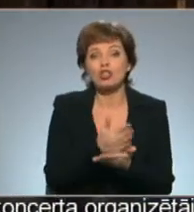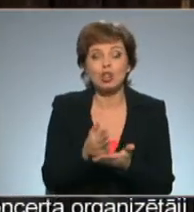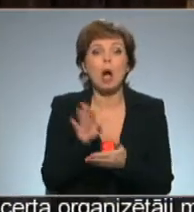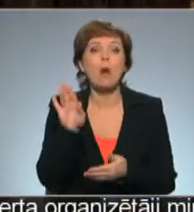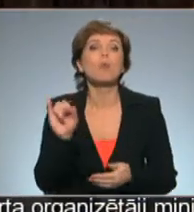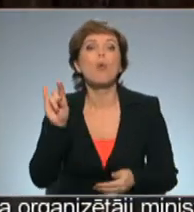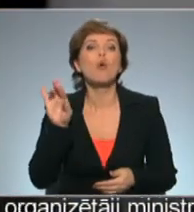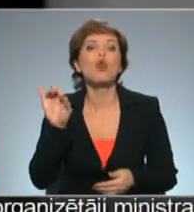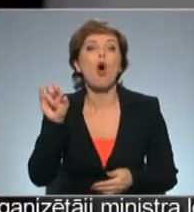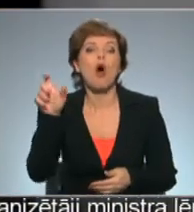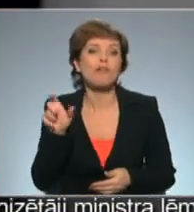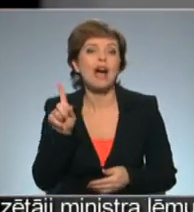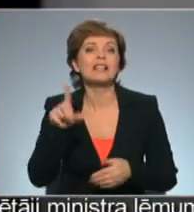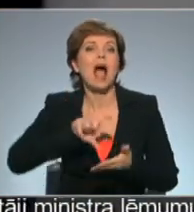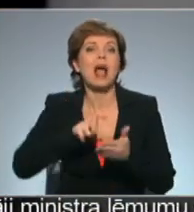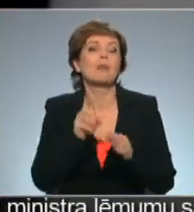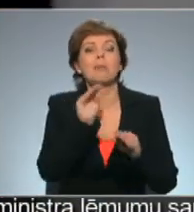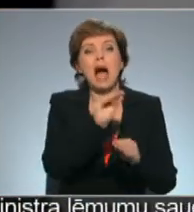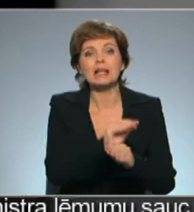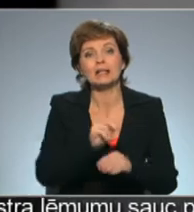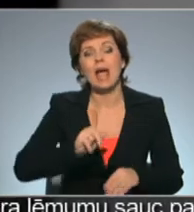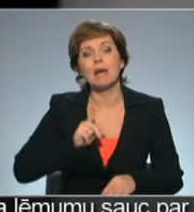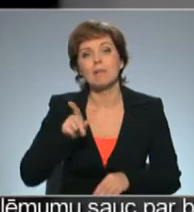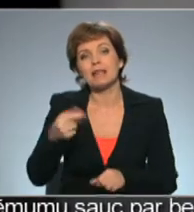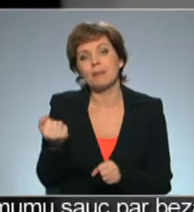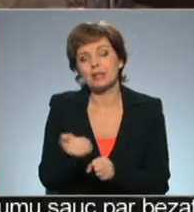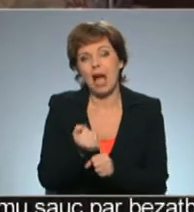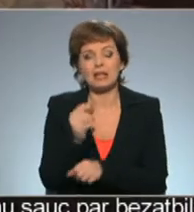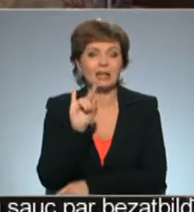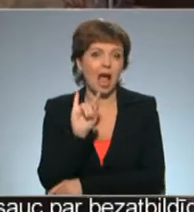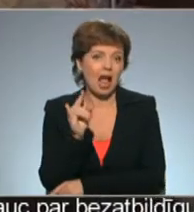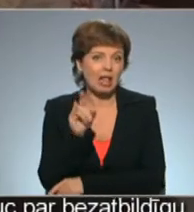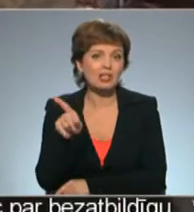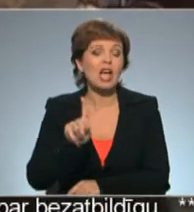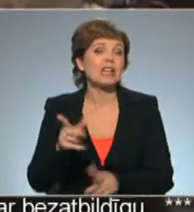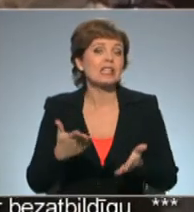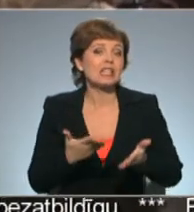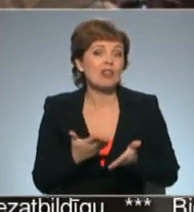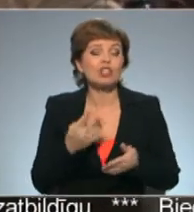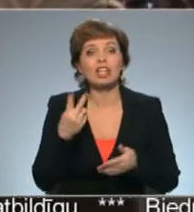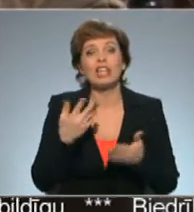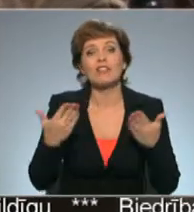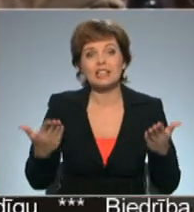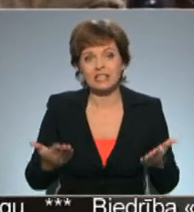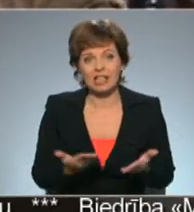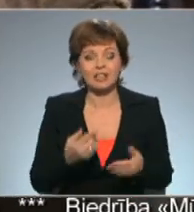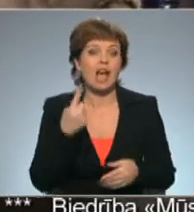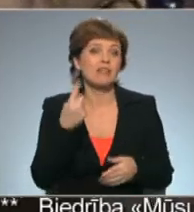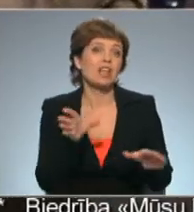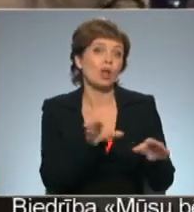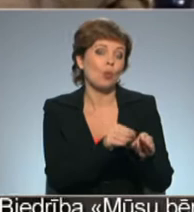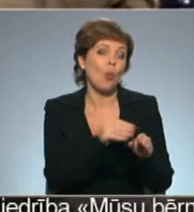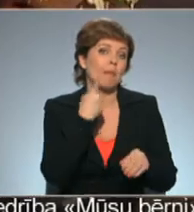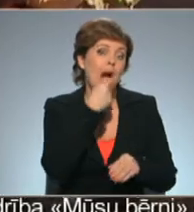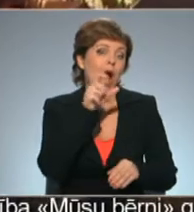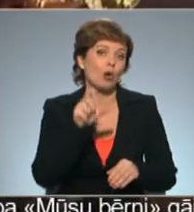laika telpas ir papildinātas ar meistara darinātajām lēlēm. Burova lēles ir izdzīvojušas divas dzīves. Viena kopā ar